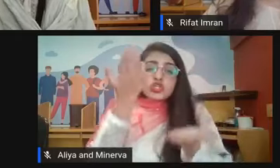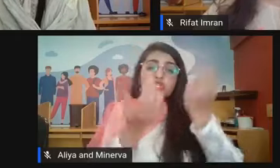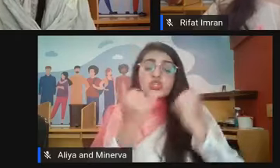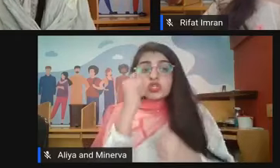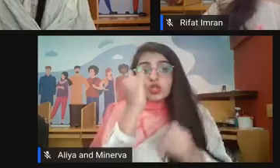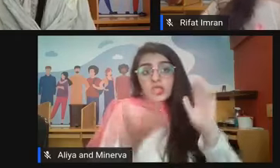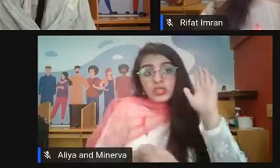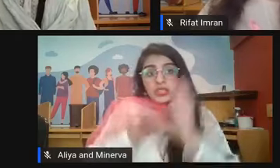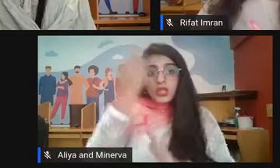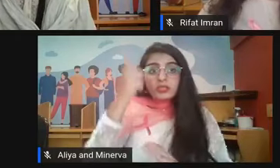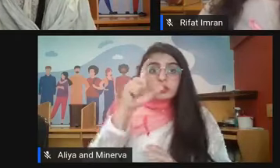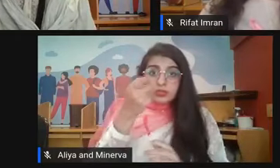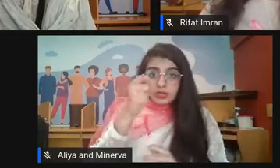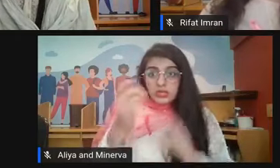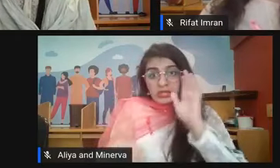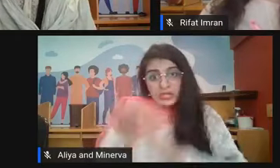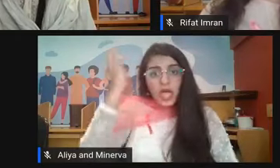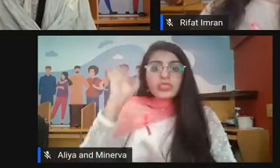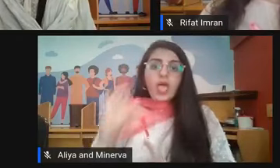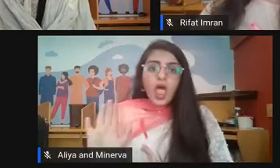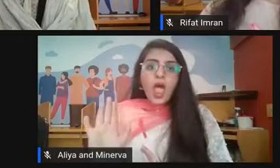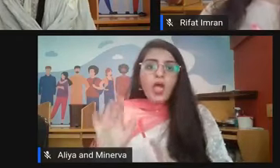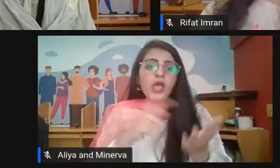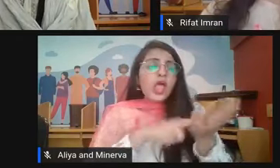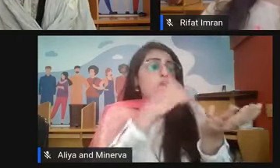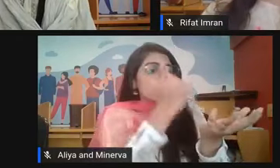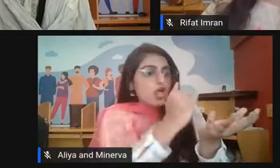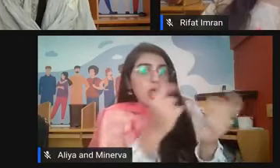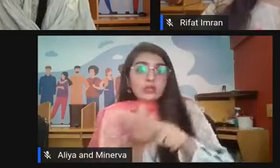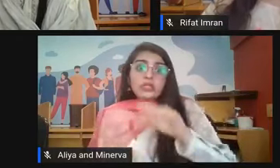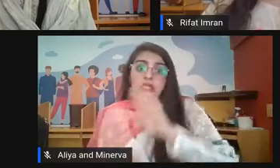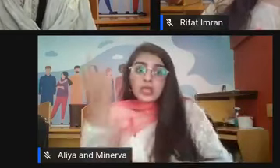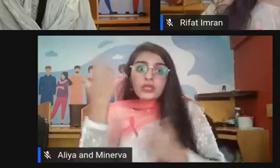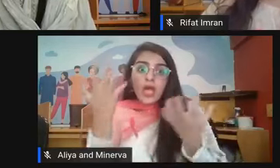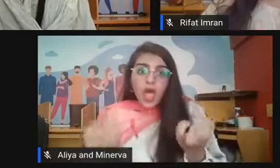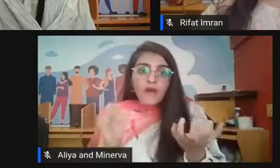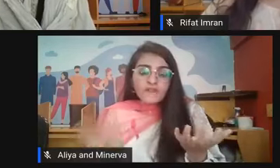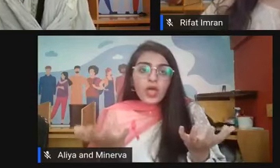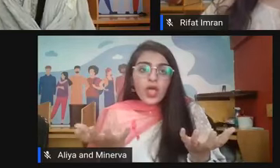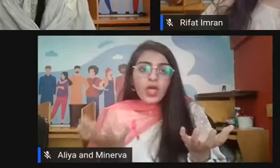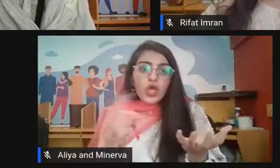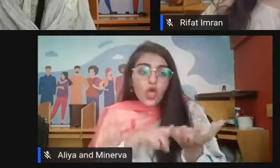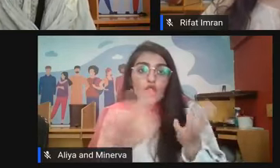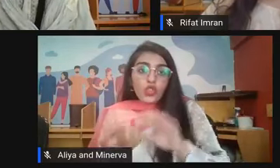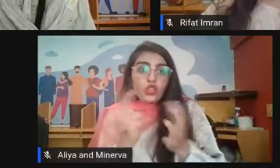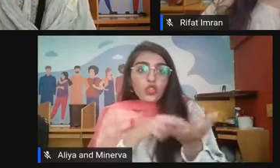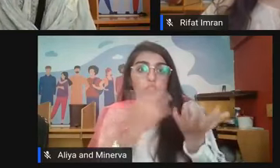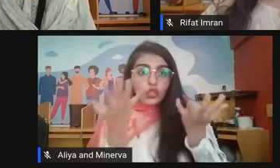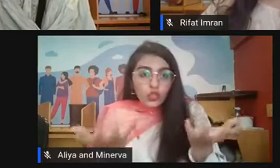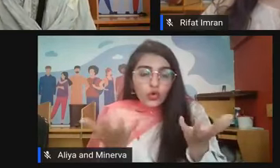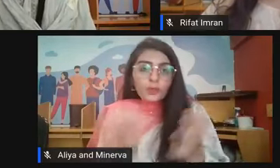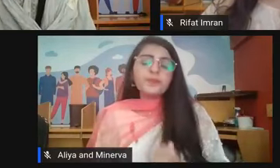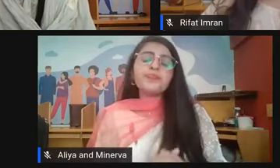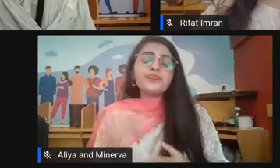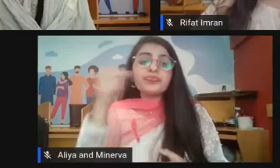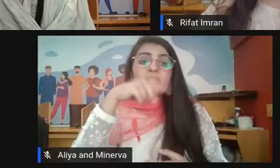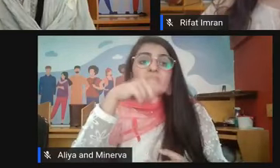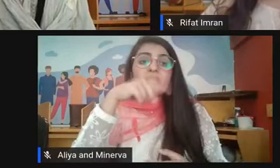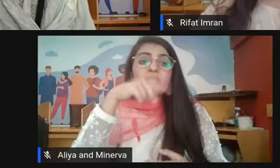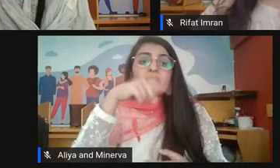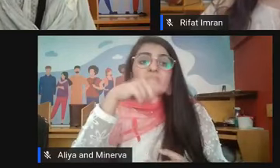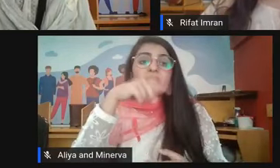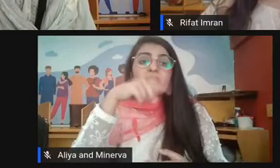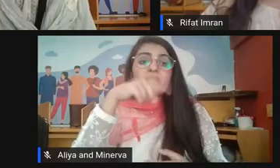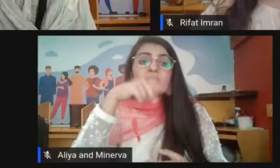कि इसे ब्रेस्ट कैंसर हो सकता है. सो नाउ देयर आर फ्यू थिंग्स दैट इफ समबडी हैज इन देयर लाइव्स, इट मेक्स देम